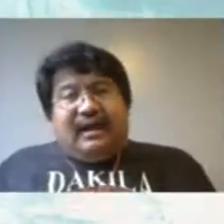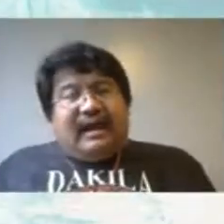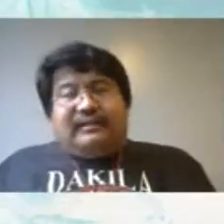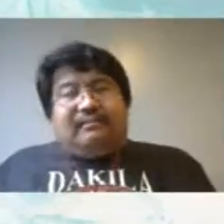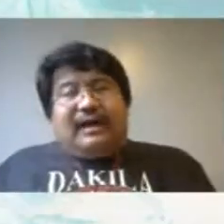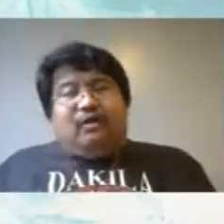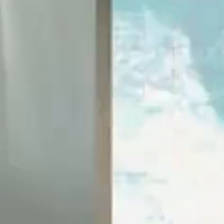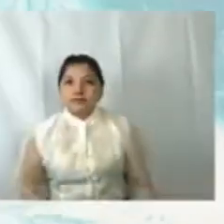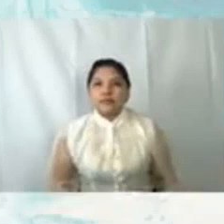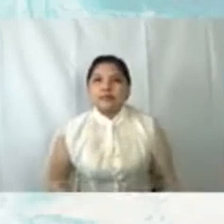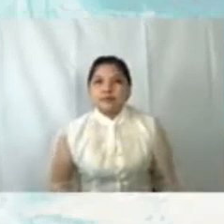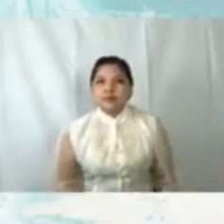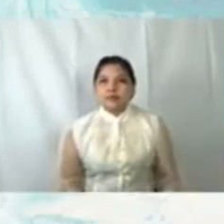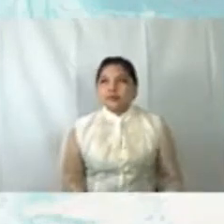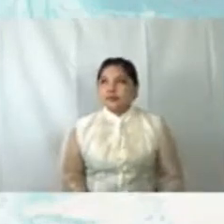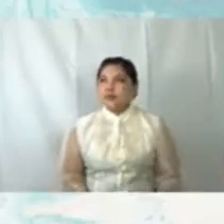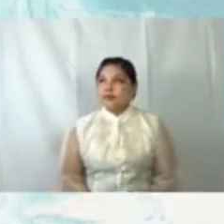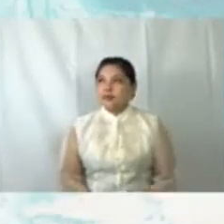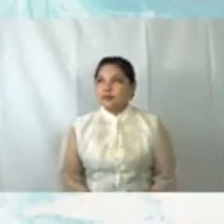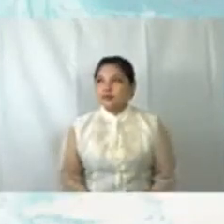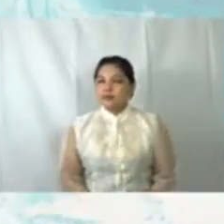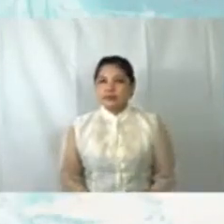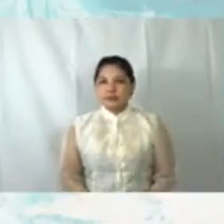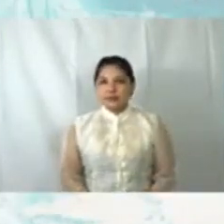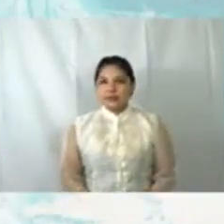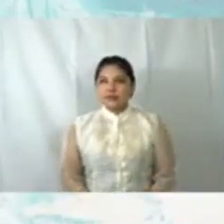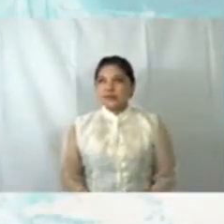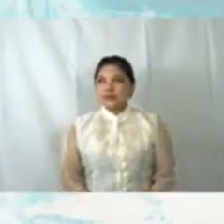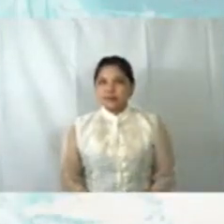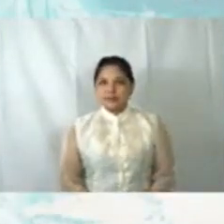aktivista at ng mga lumaban para sa ating kasarinlan